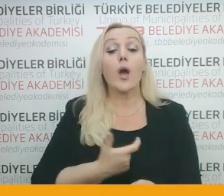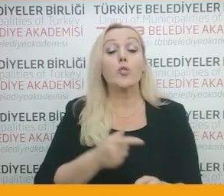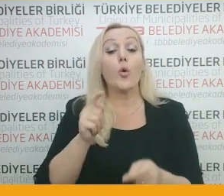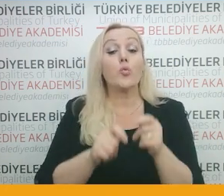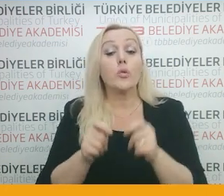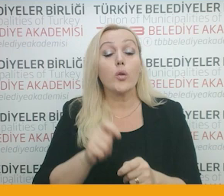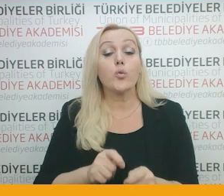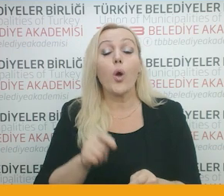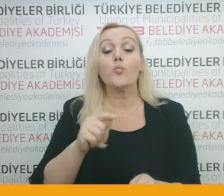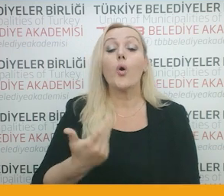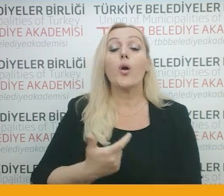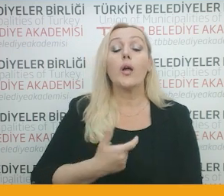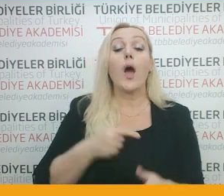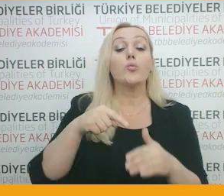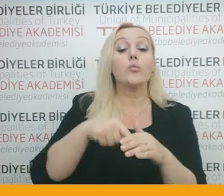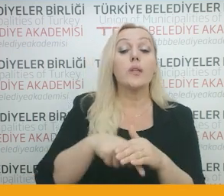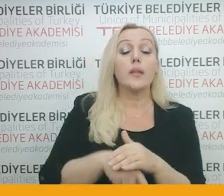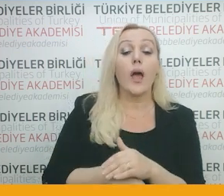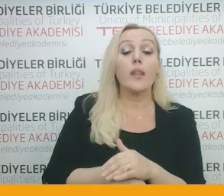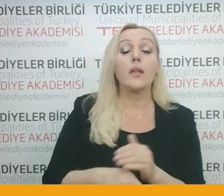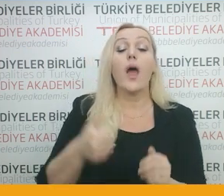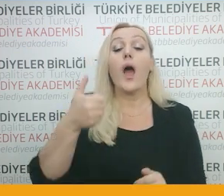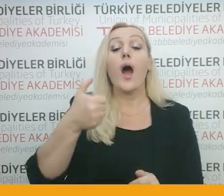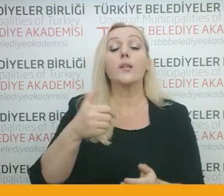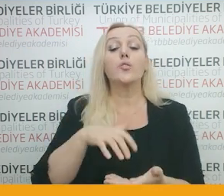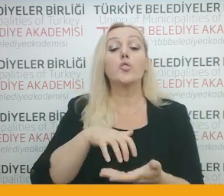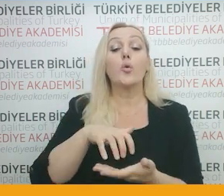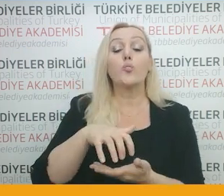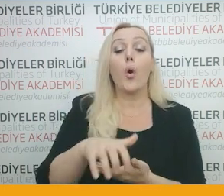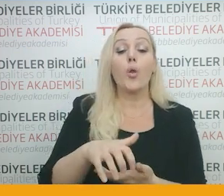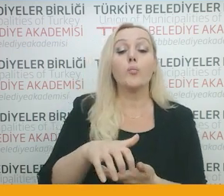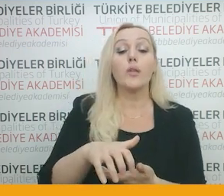kullanıyor. Dolayısıyla bu kanunun detaylarını da 6. bölümde